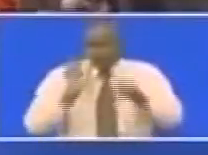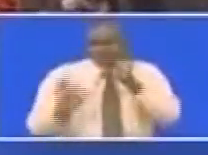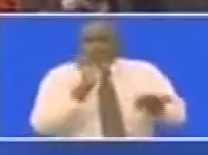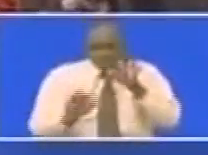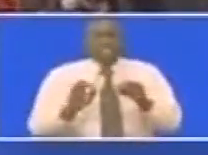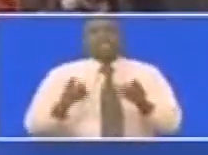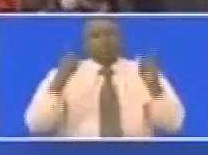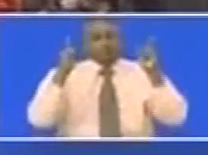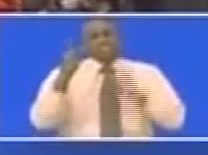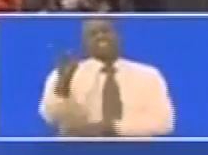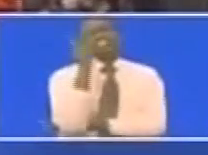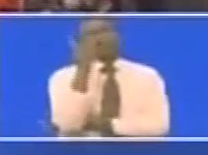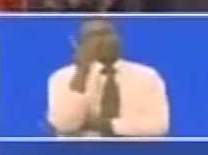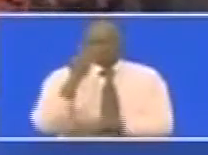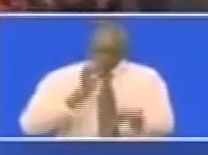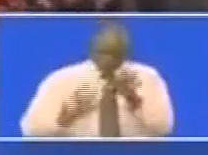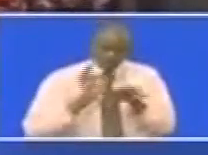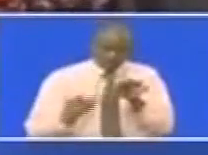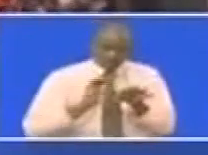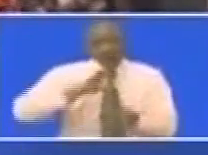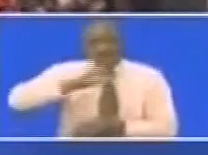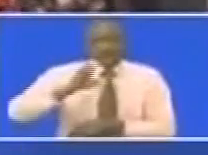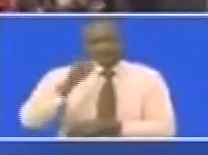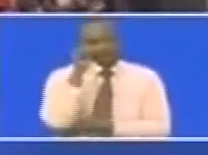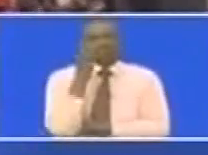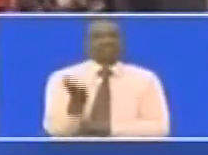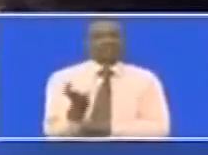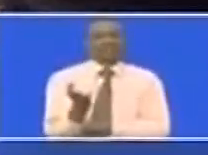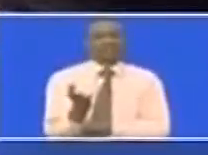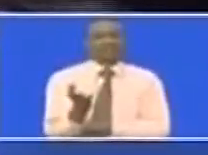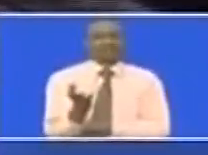malori mawili yanayomilikiwa na serikali ya kaunti ya Mombasa.